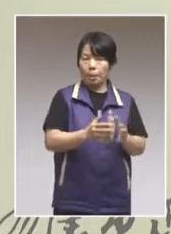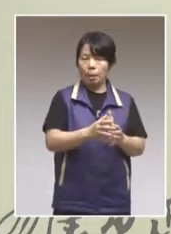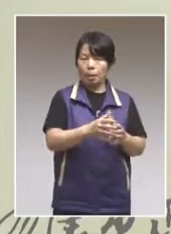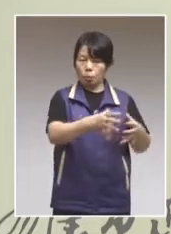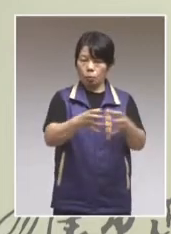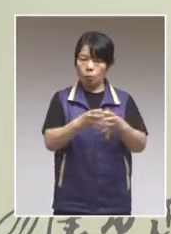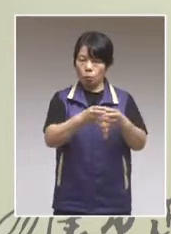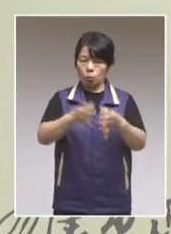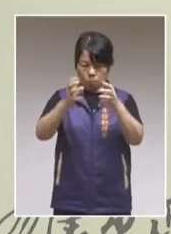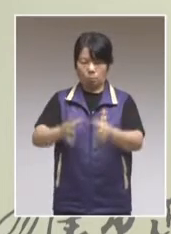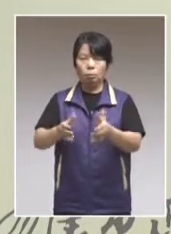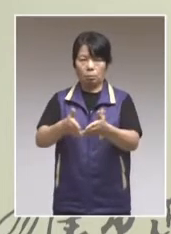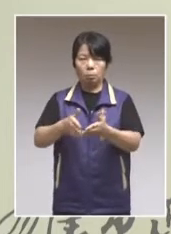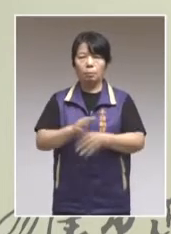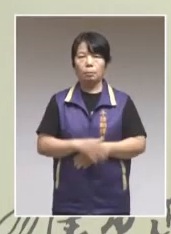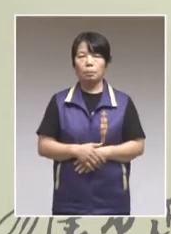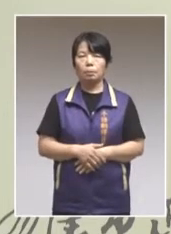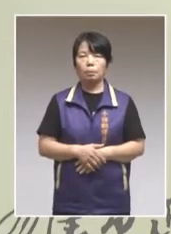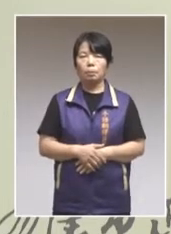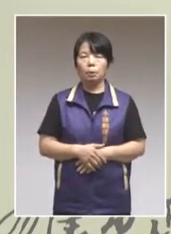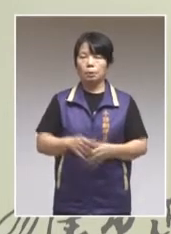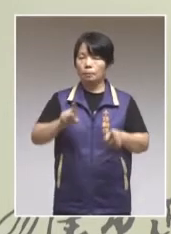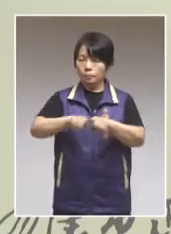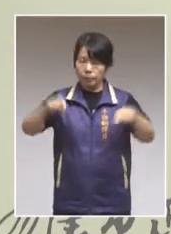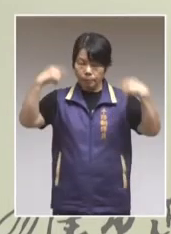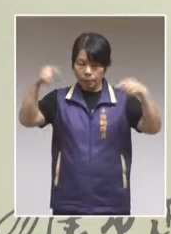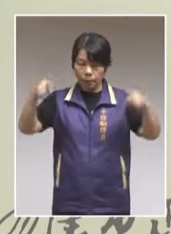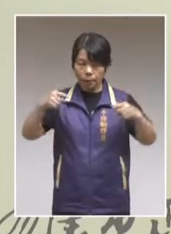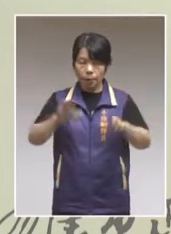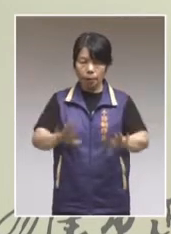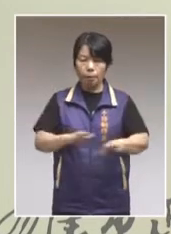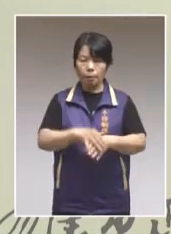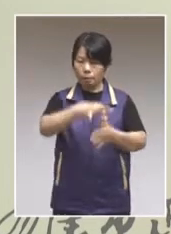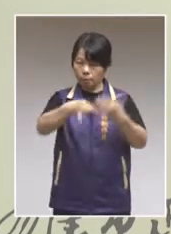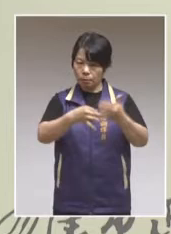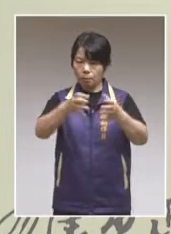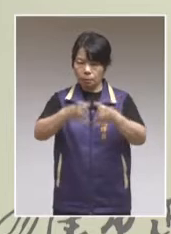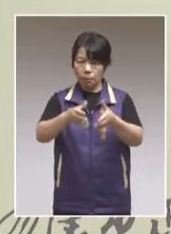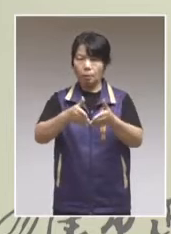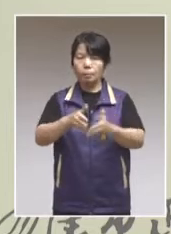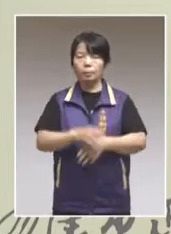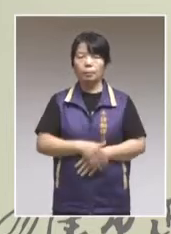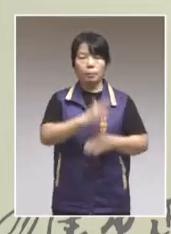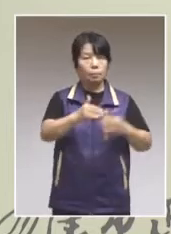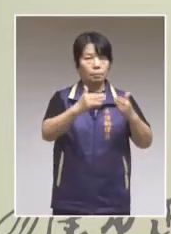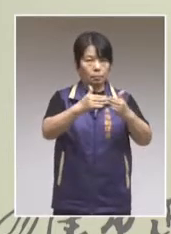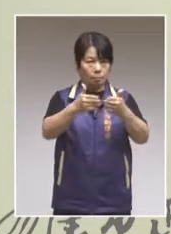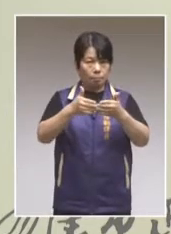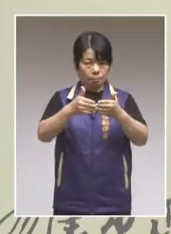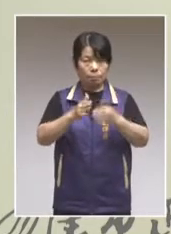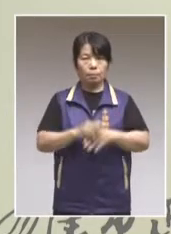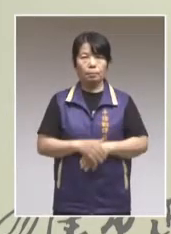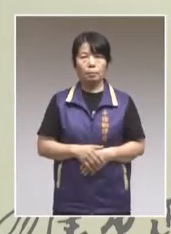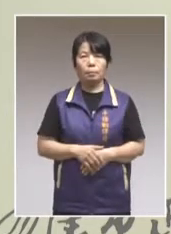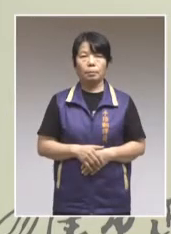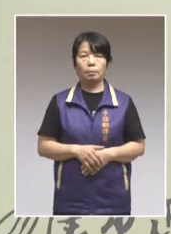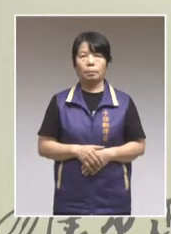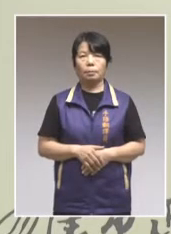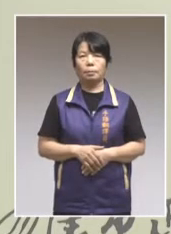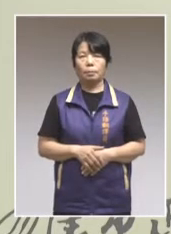组的建立还有平常的联系的机制学校要能够